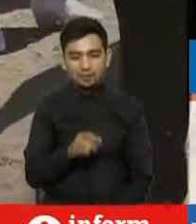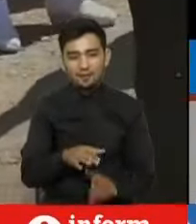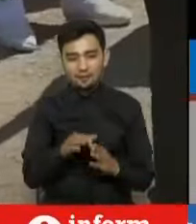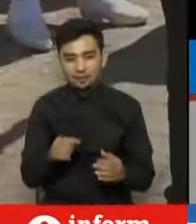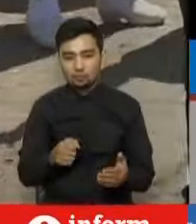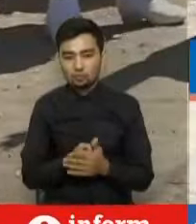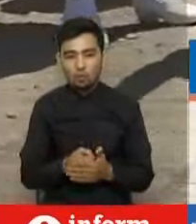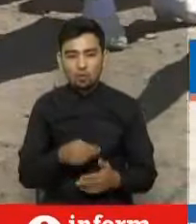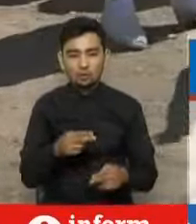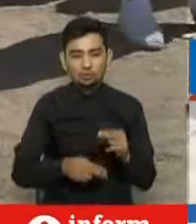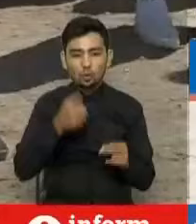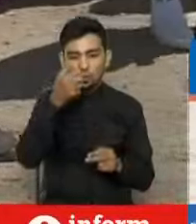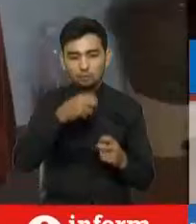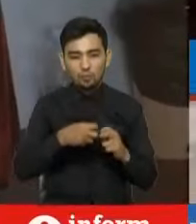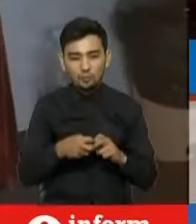соңына дейін шешіледі деп отыр.